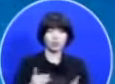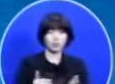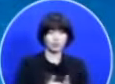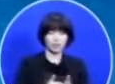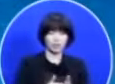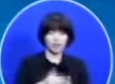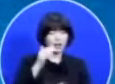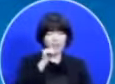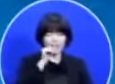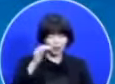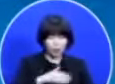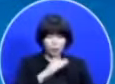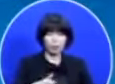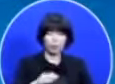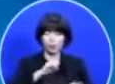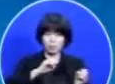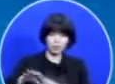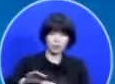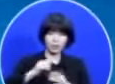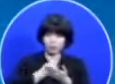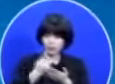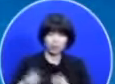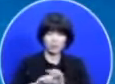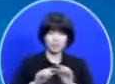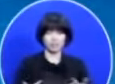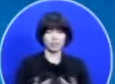결코 버리지 않고 떠나지 않으시고